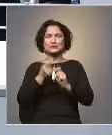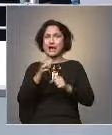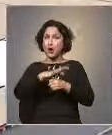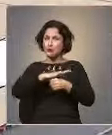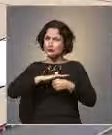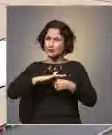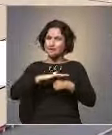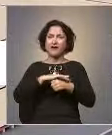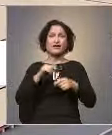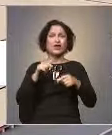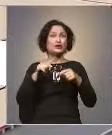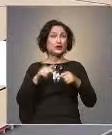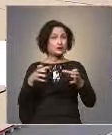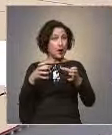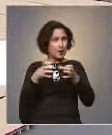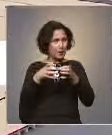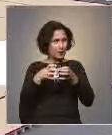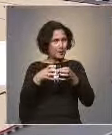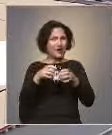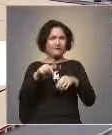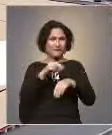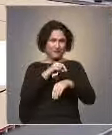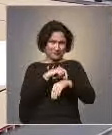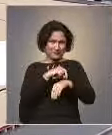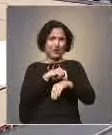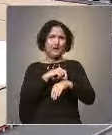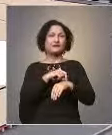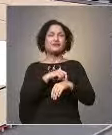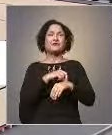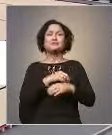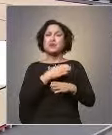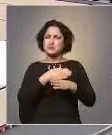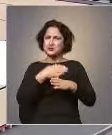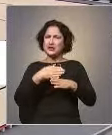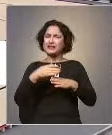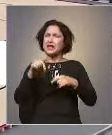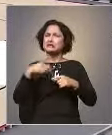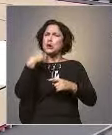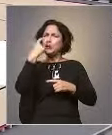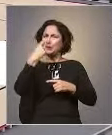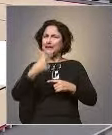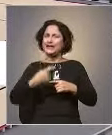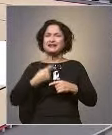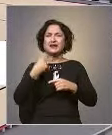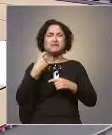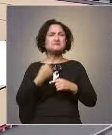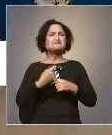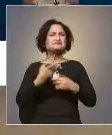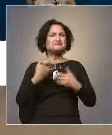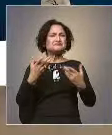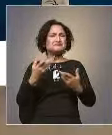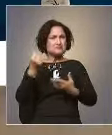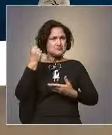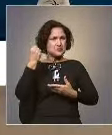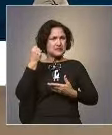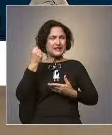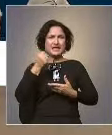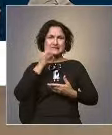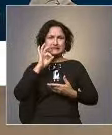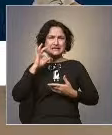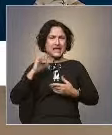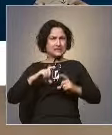който до днес не спира да впечатлява с постоянството на успехите. Тази година бяха завиювани един златен медал на световното първенство